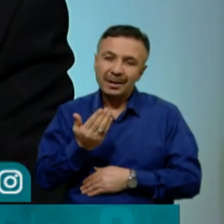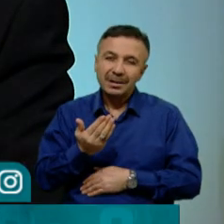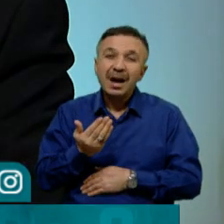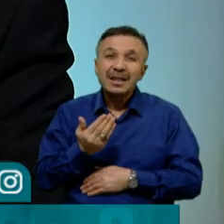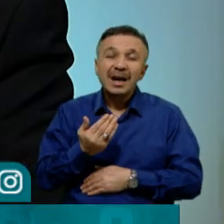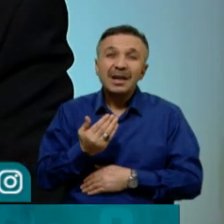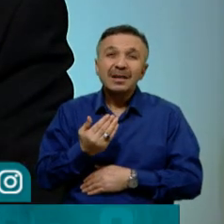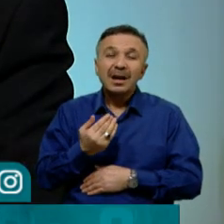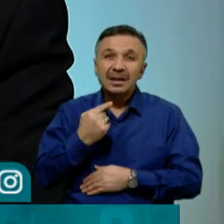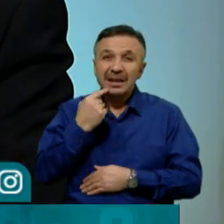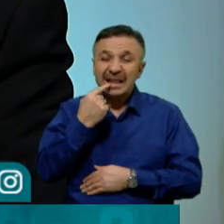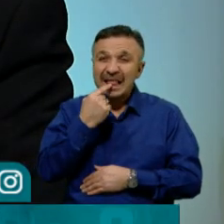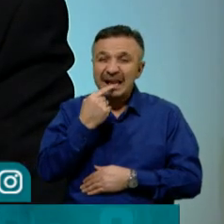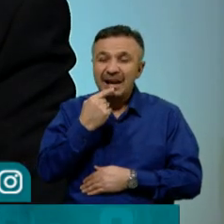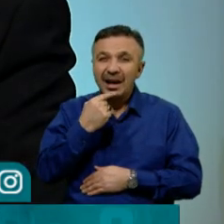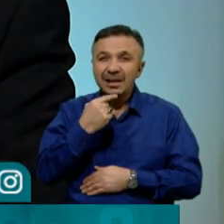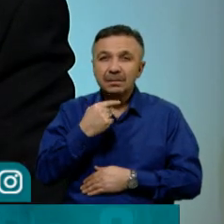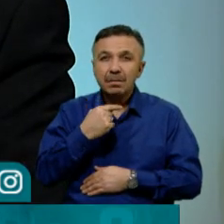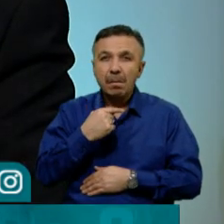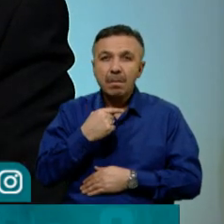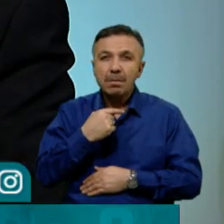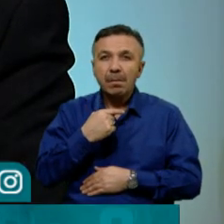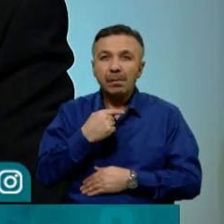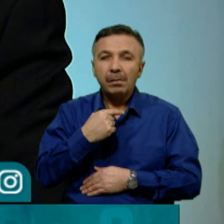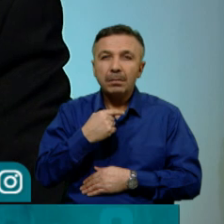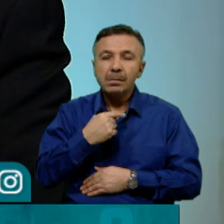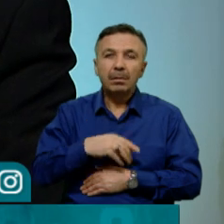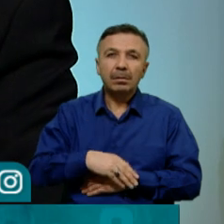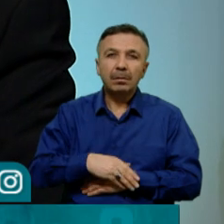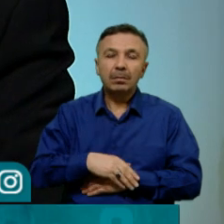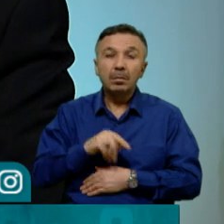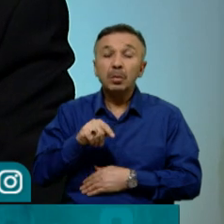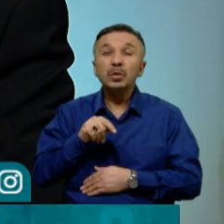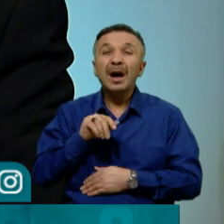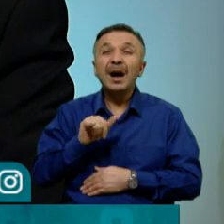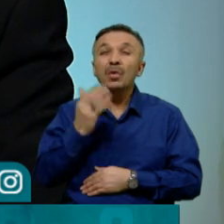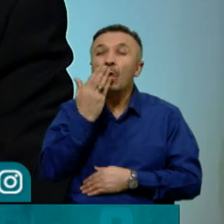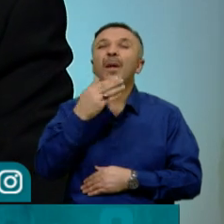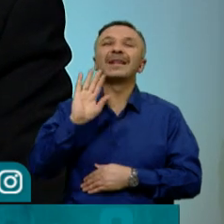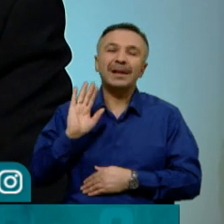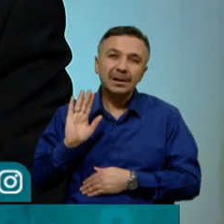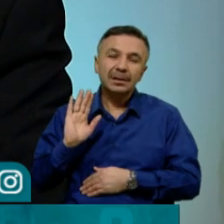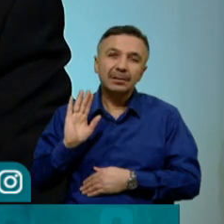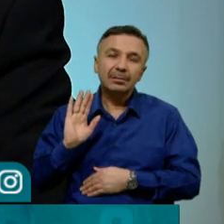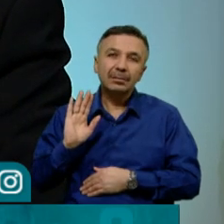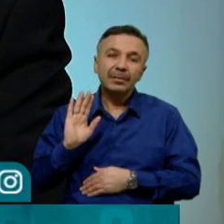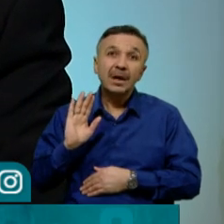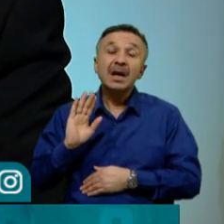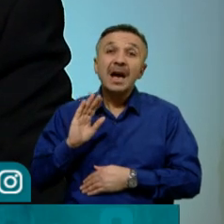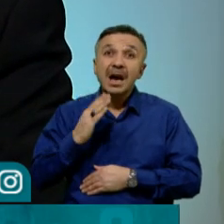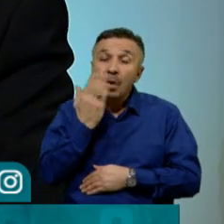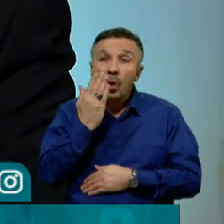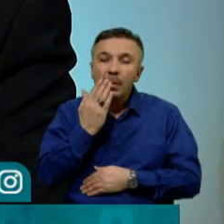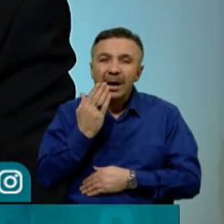ağızda döndürmek suretiyle yapılan işlemde kıraat değildir Kırat İllaki